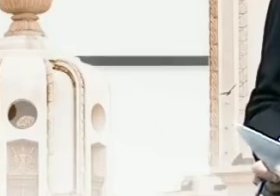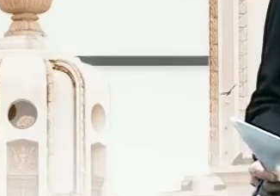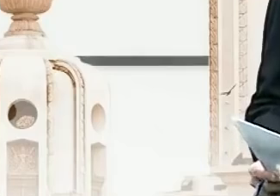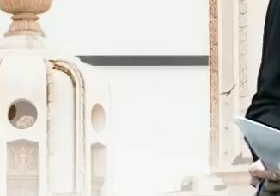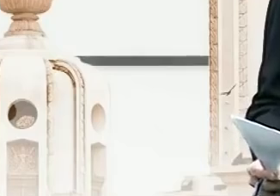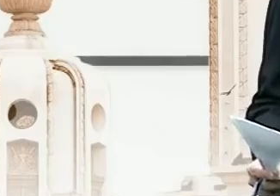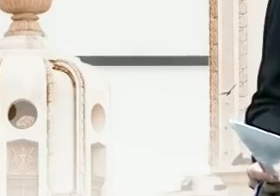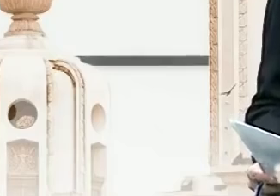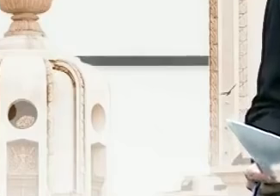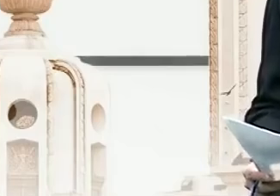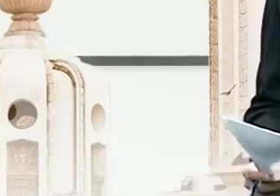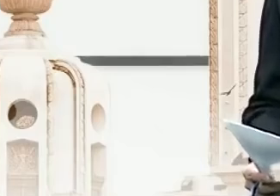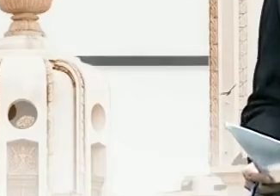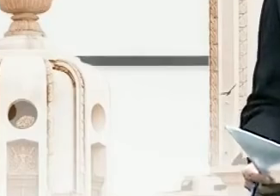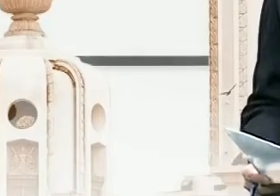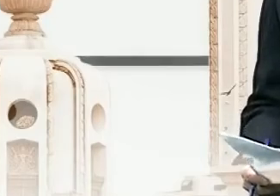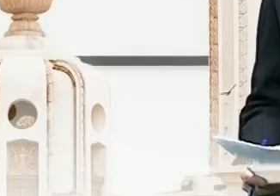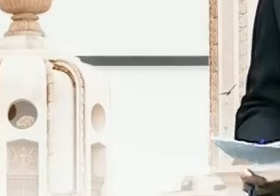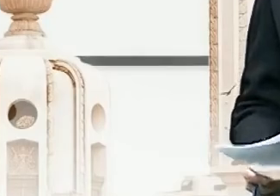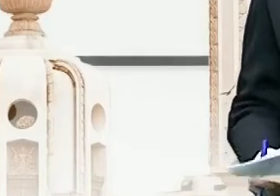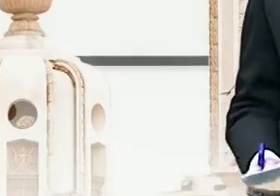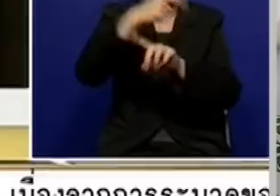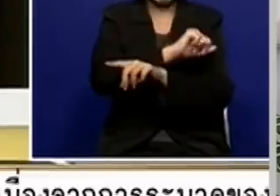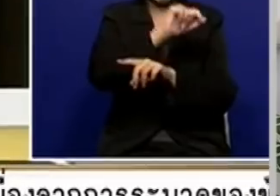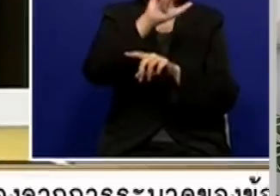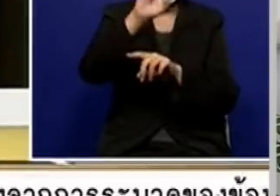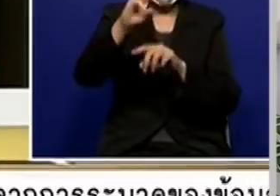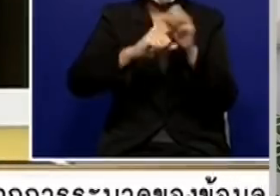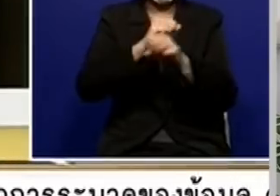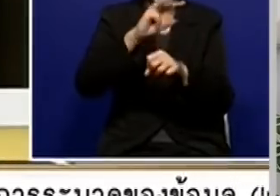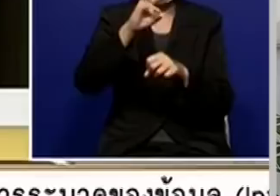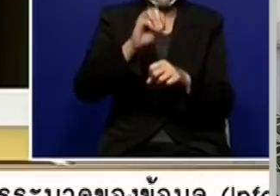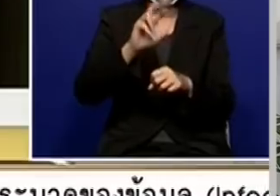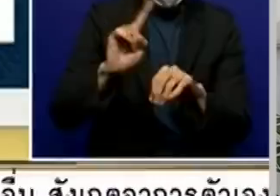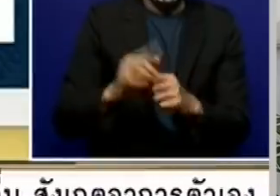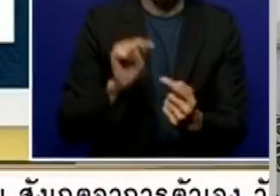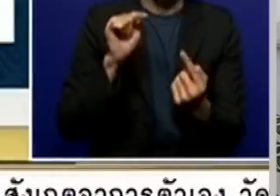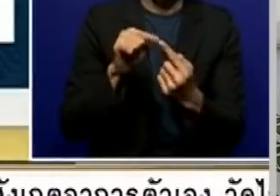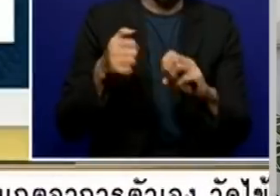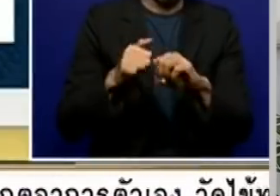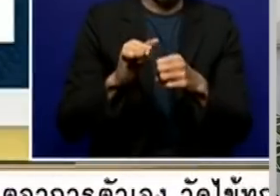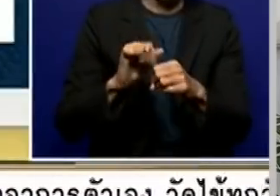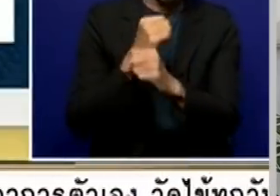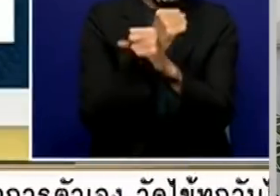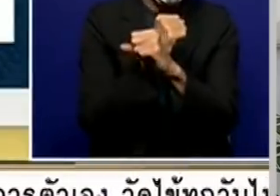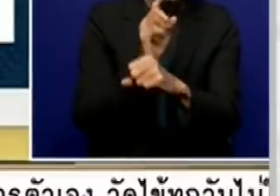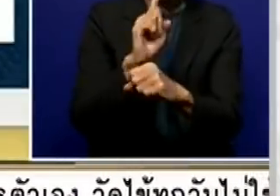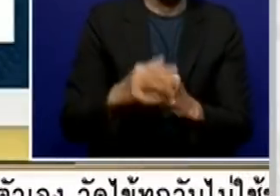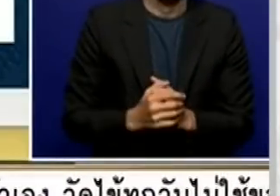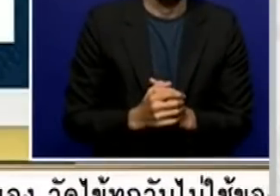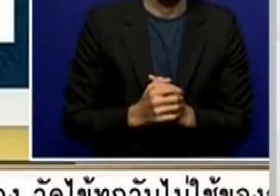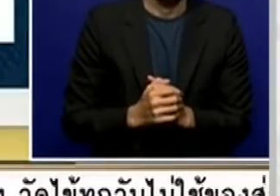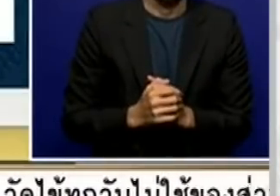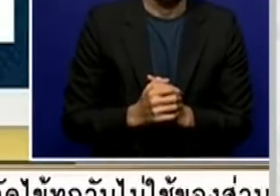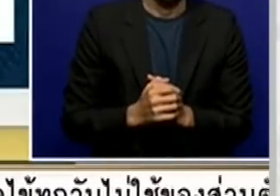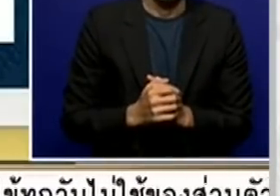มของวันนี้นะฮะที ่ ว่ามีการอภิปรายกันคุณวิโรจน์ลักษณอดิศรส.ส.พรรคก้าวไกลก็ชี้ให้เห็นถึงปัญห